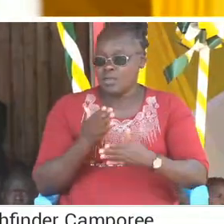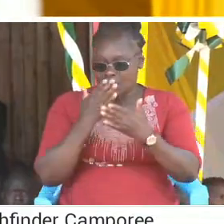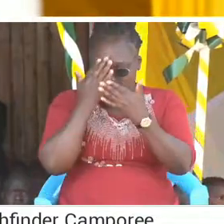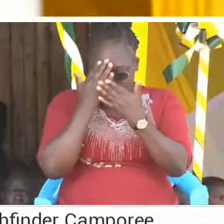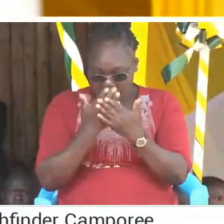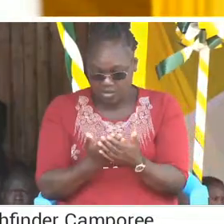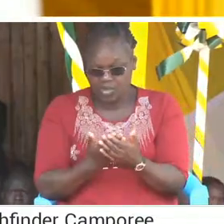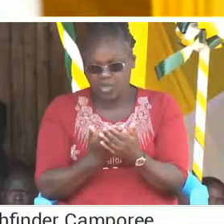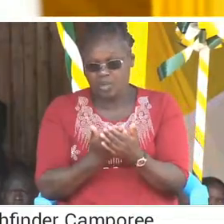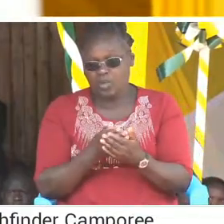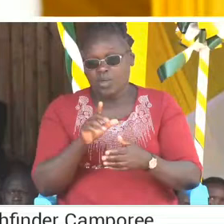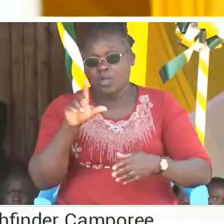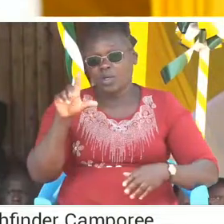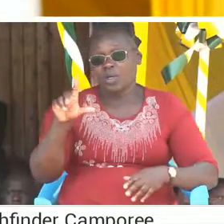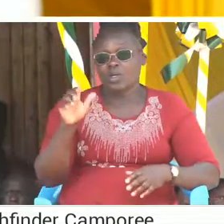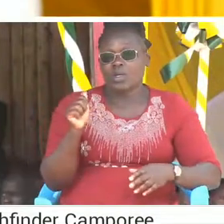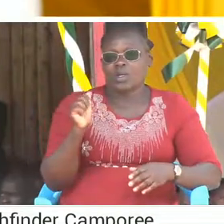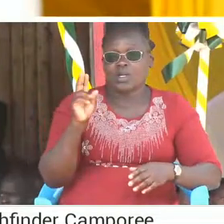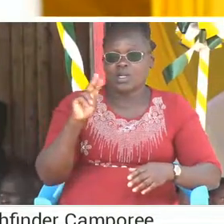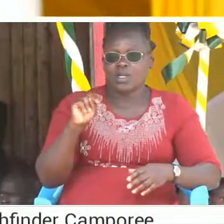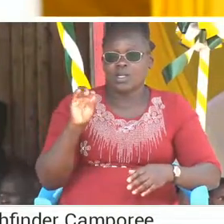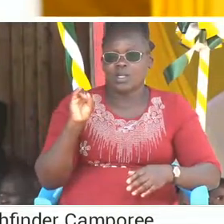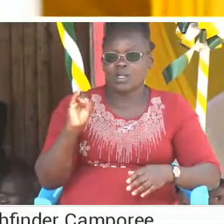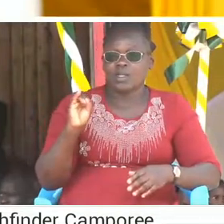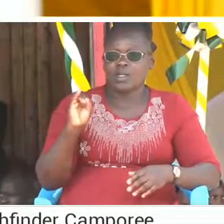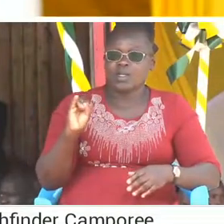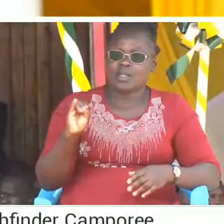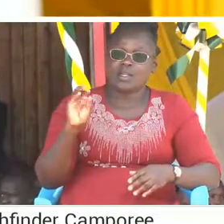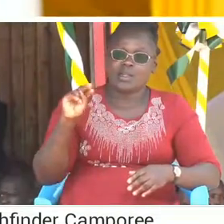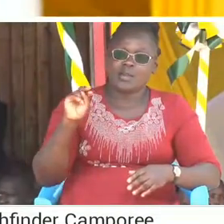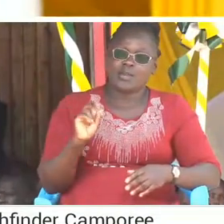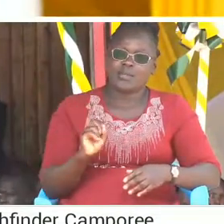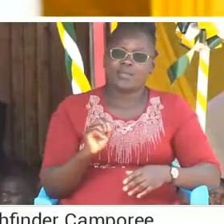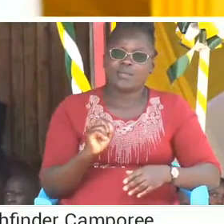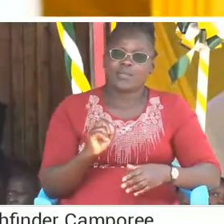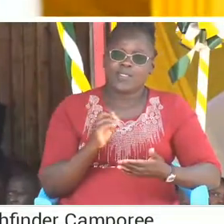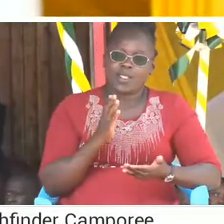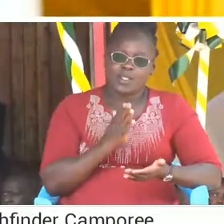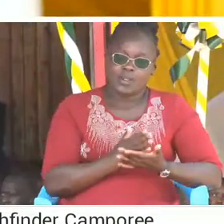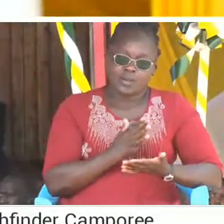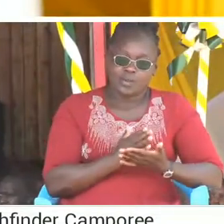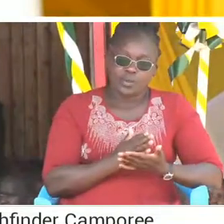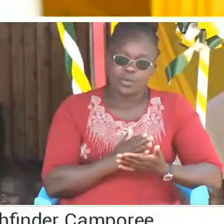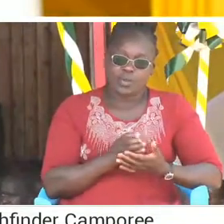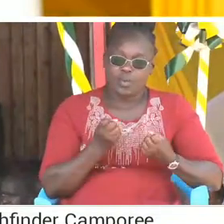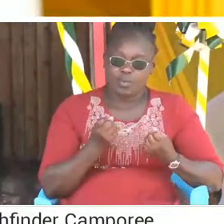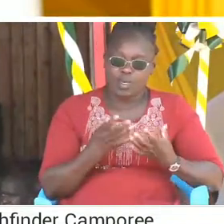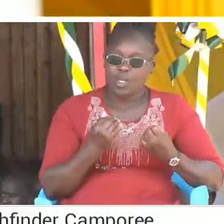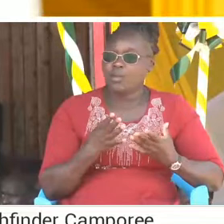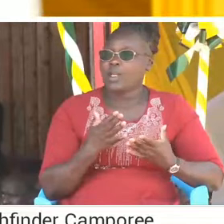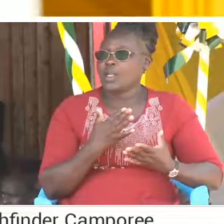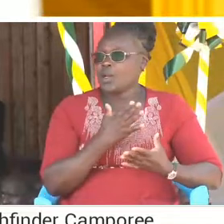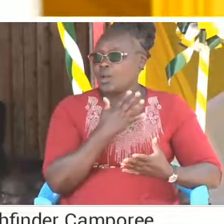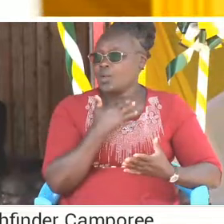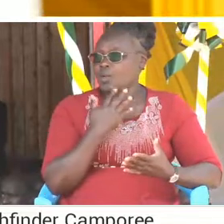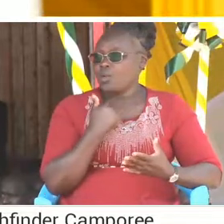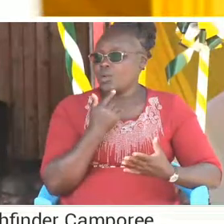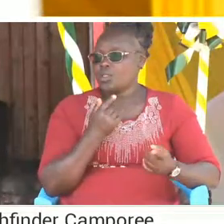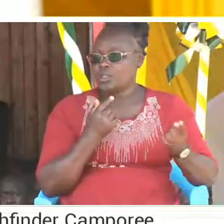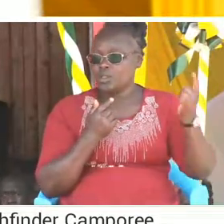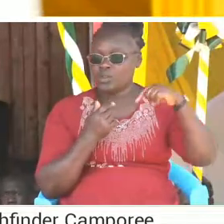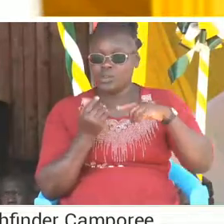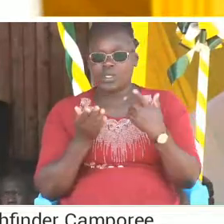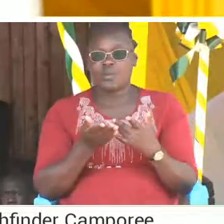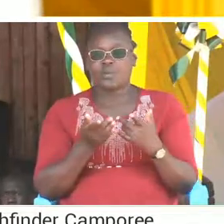Laldim, najua kwamba kuna waheshimiwa ambao wangetaka kufika mali hapa kwa siku ya leo, lakini kwa sababu ambazo